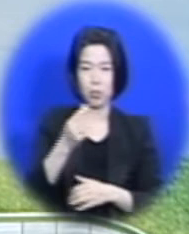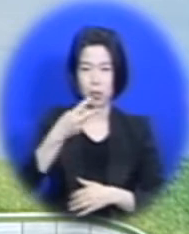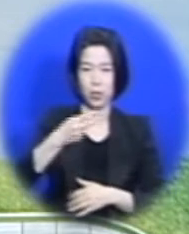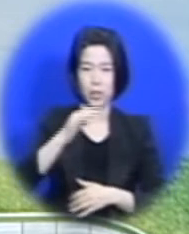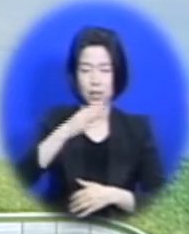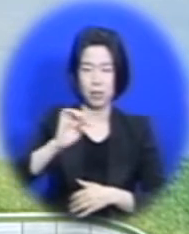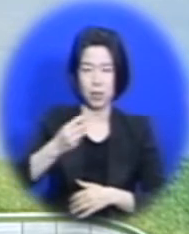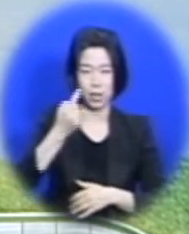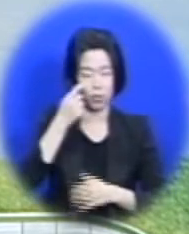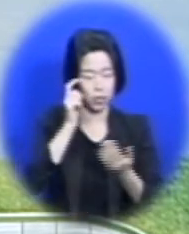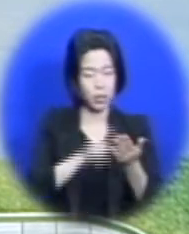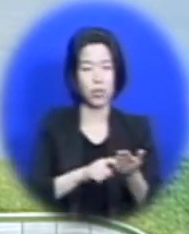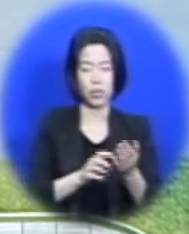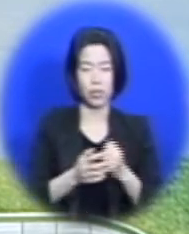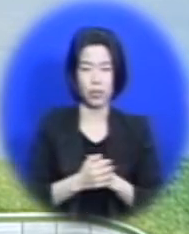눈에 띄인 거죠.